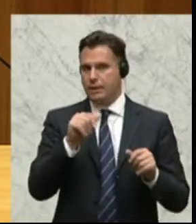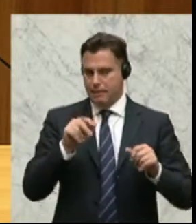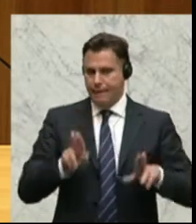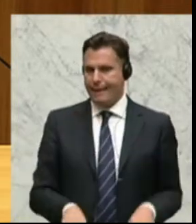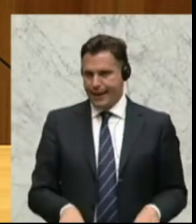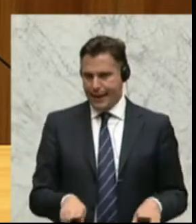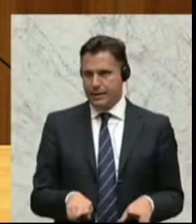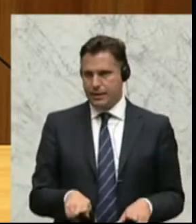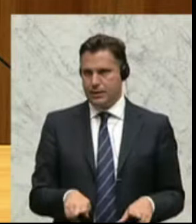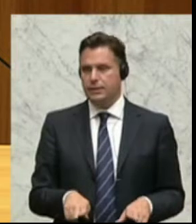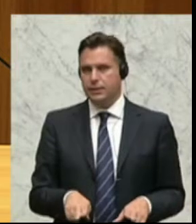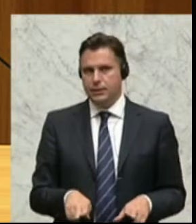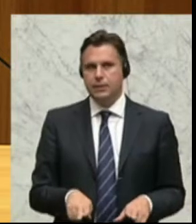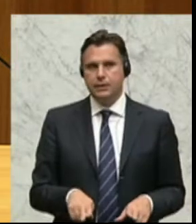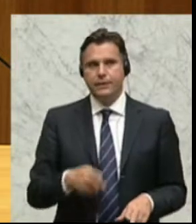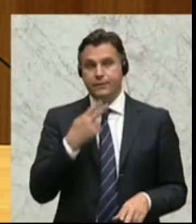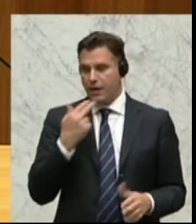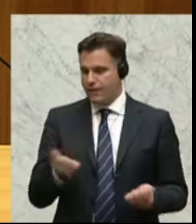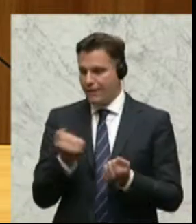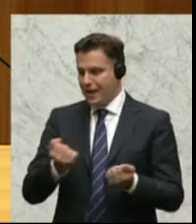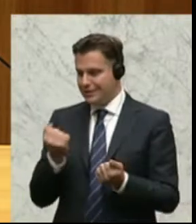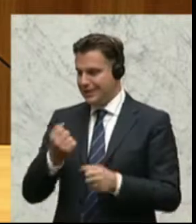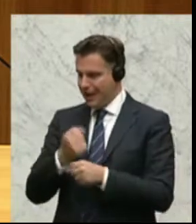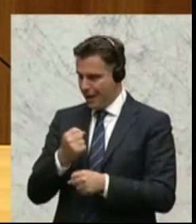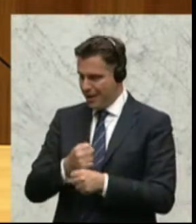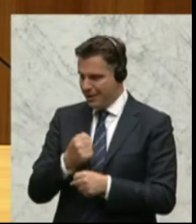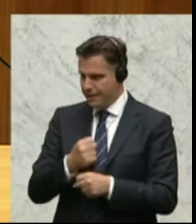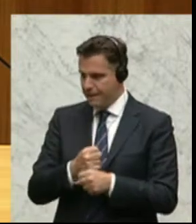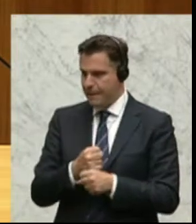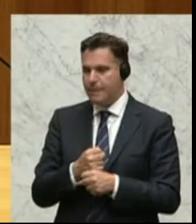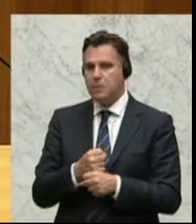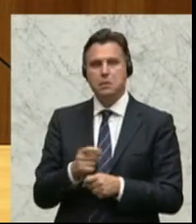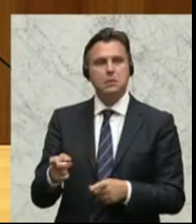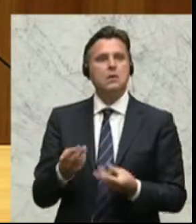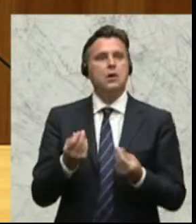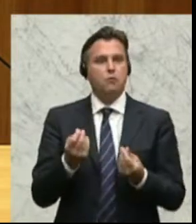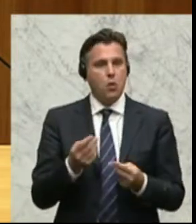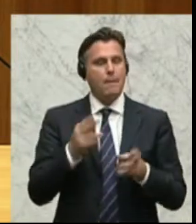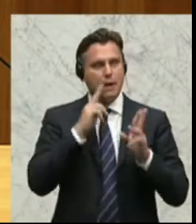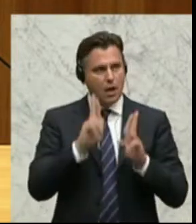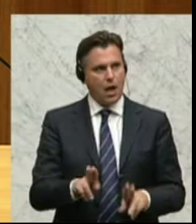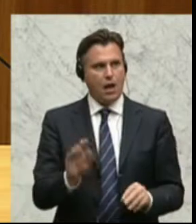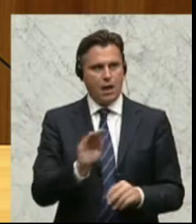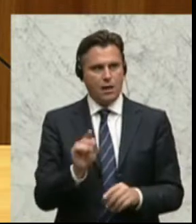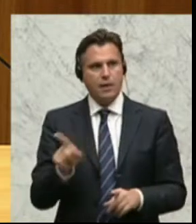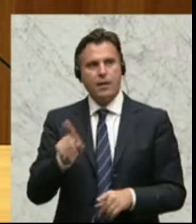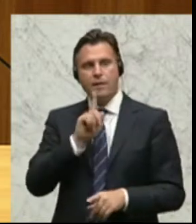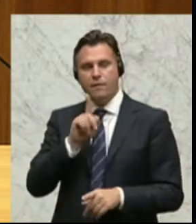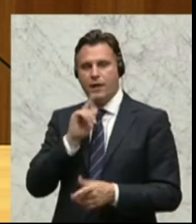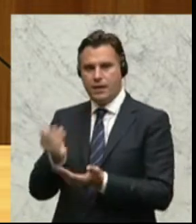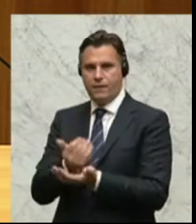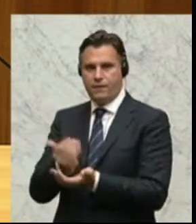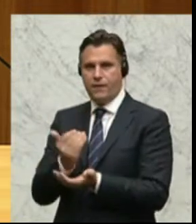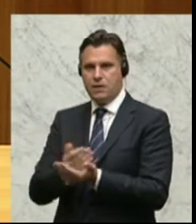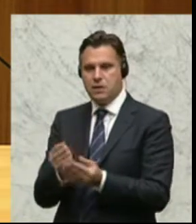dass die fleißig arbeiten gehen, nicht nur das Gefühl haben, sondern auch faktisch weniger Ertrag und Ertragszuwachs von ihrer